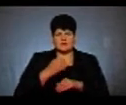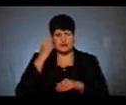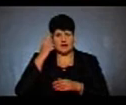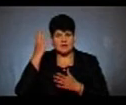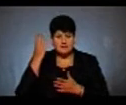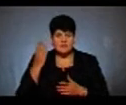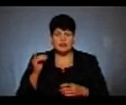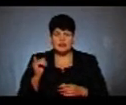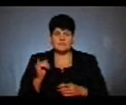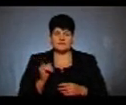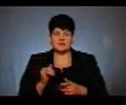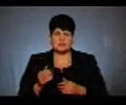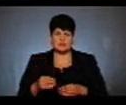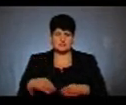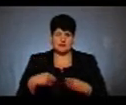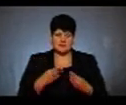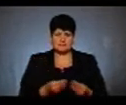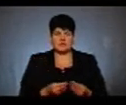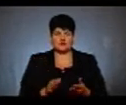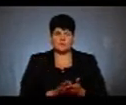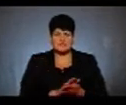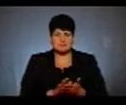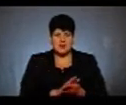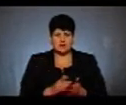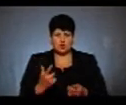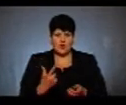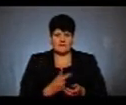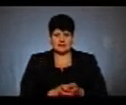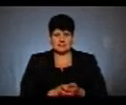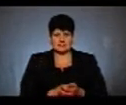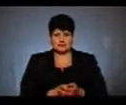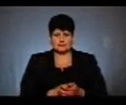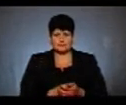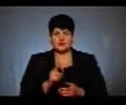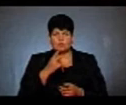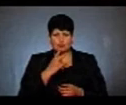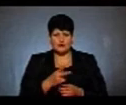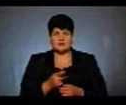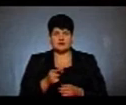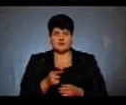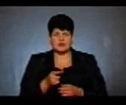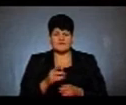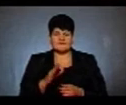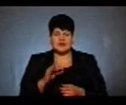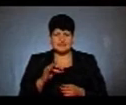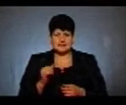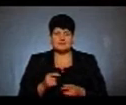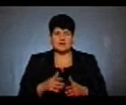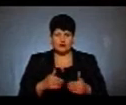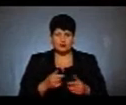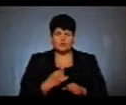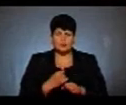Києві. І забезпечення вакцину йде безоплатно. Та вакцина, що показувала Рабістар, вона, ми рекомендуємо робити